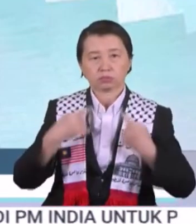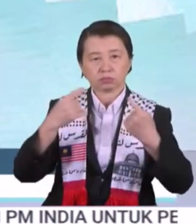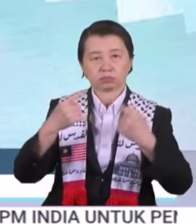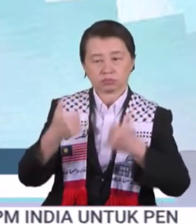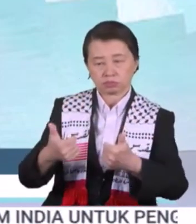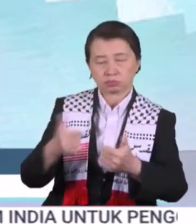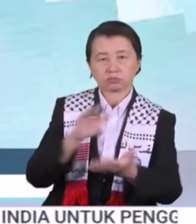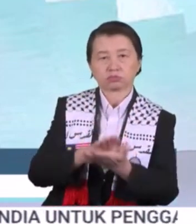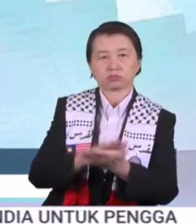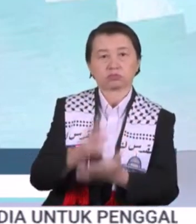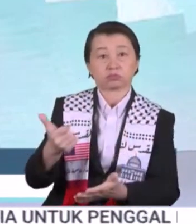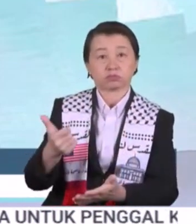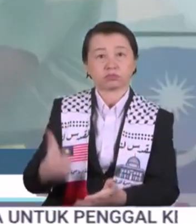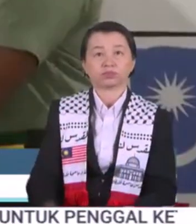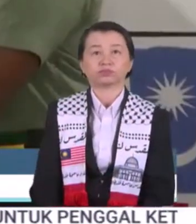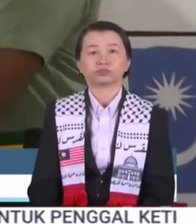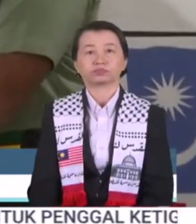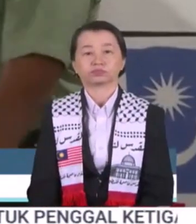serta pencapaian akademik.